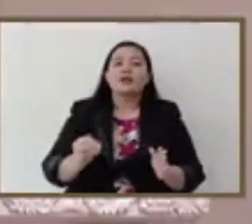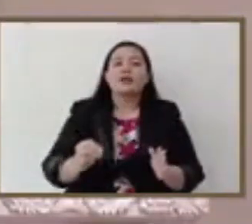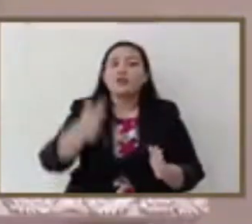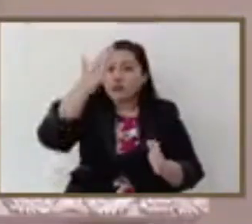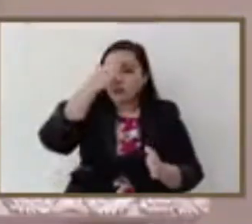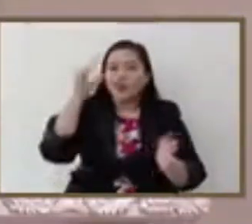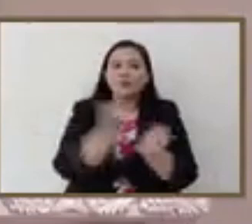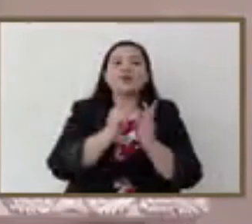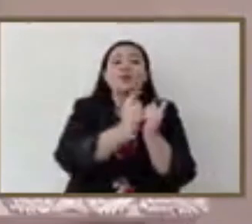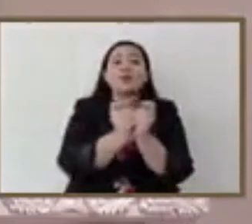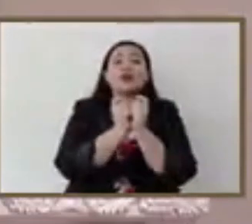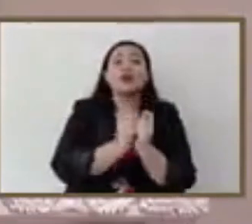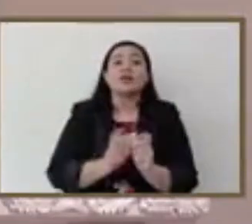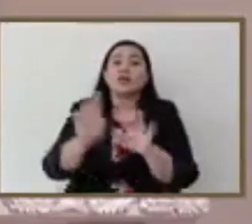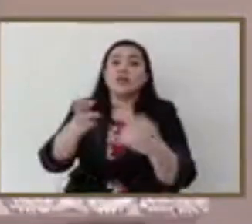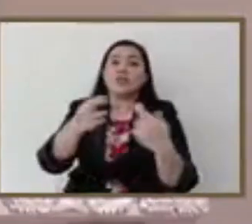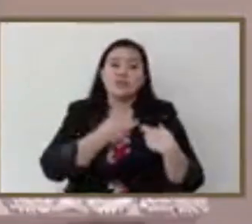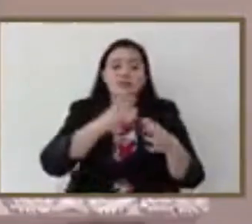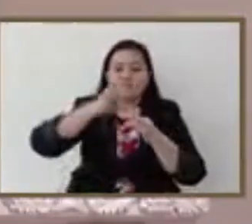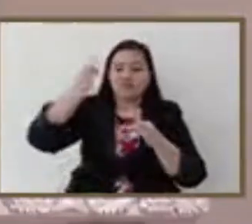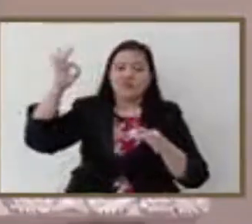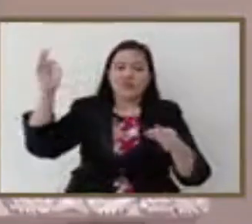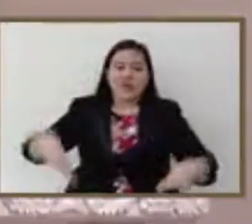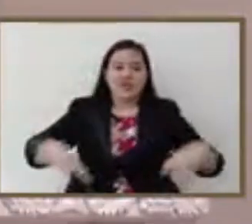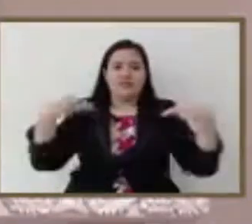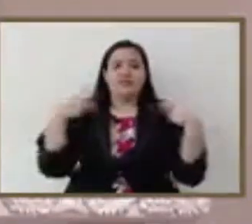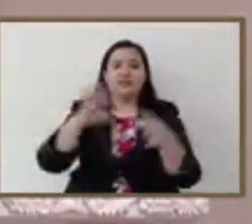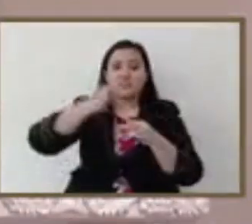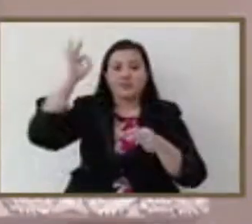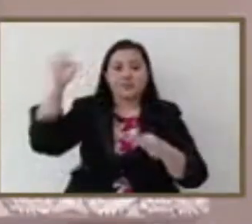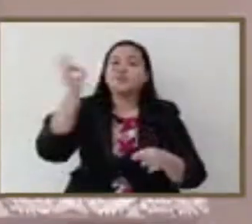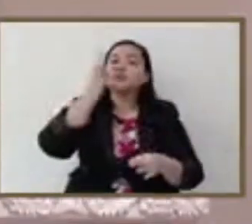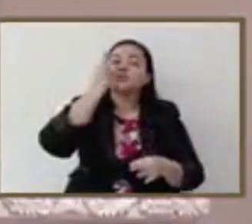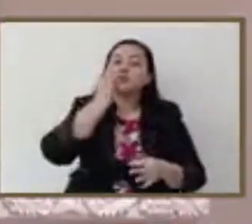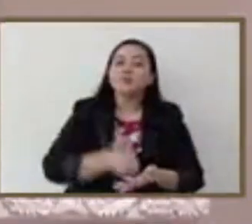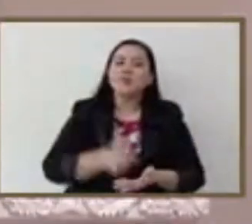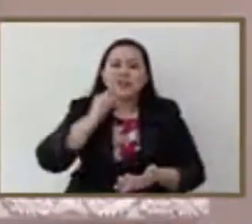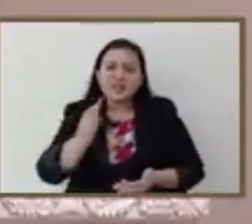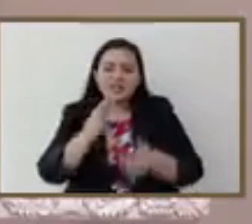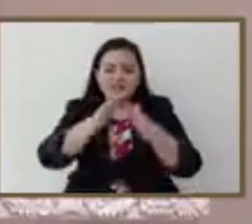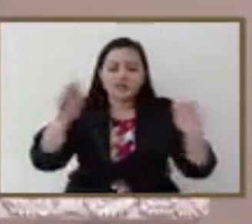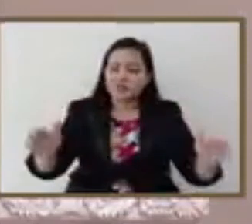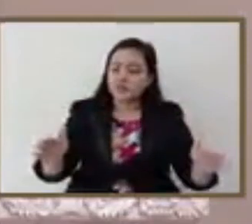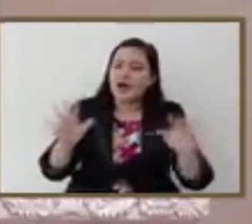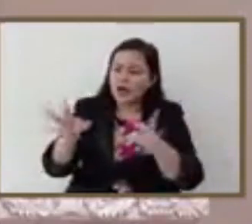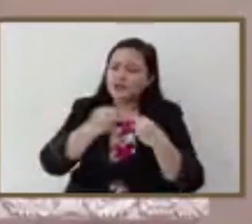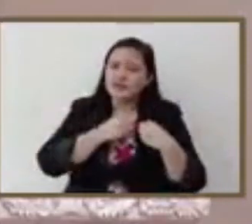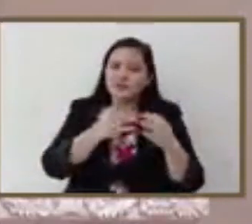food. It's a healthy spiritual food. Sinasabi natin sa ating mga anak, take it because it's healthy.